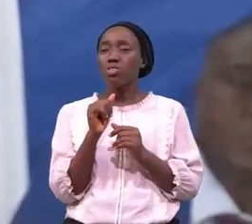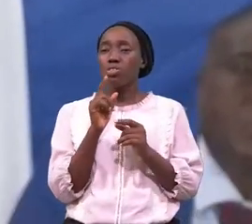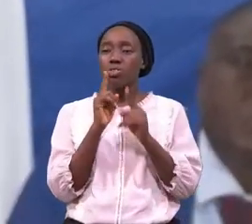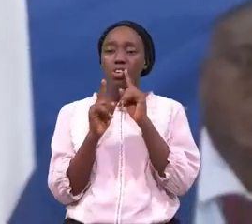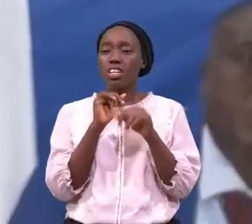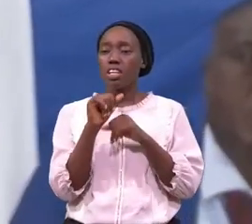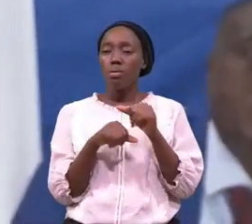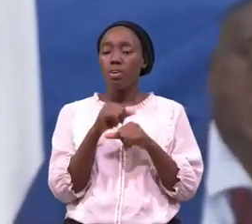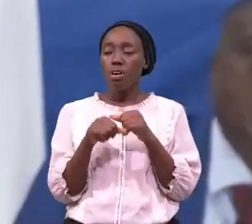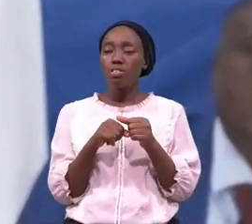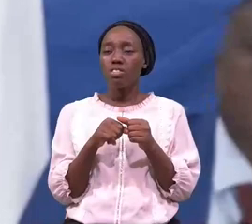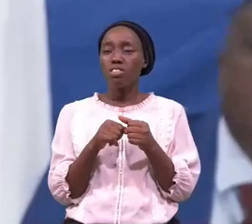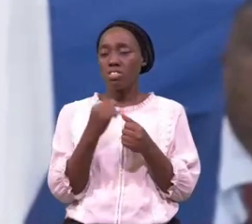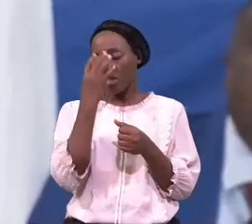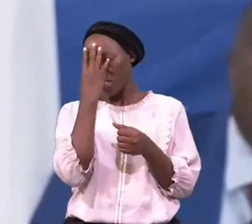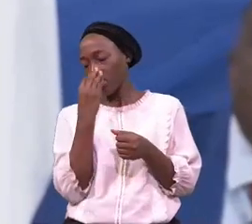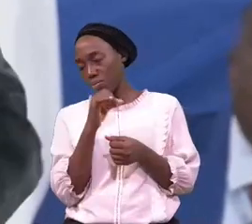ça ne parle pas de dormir.